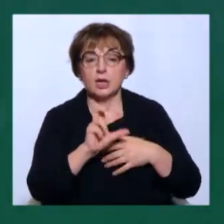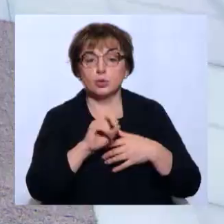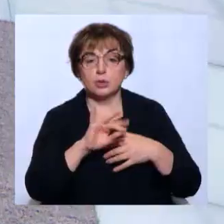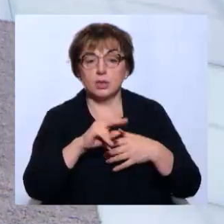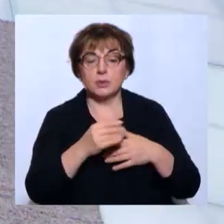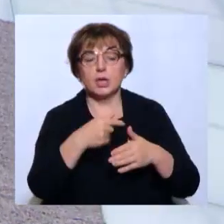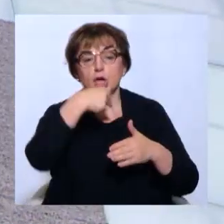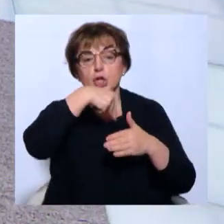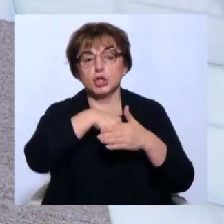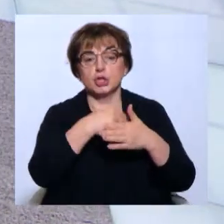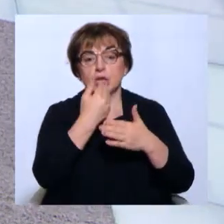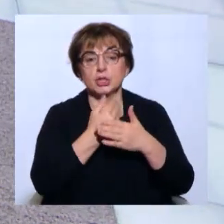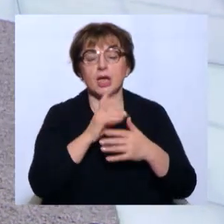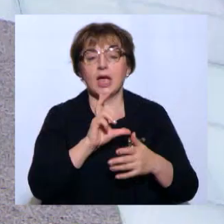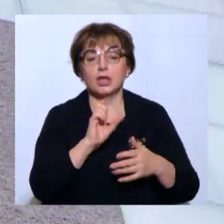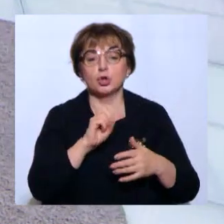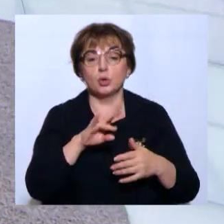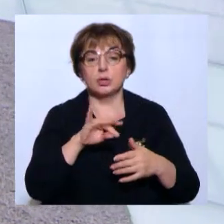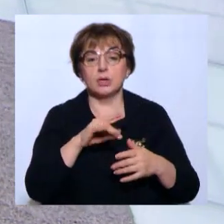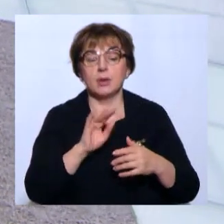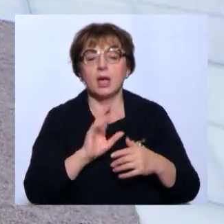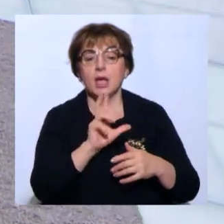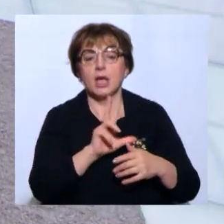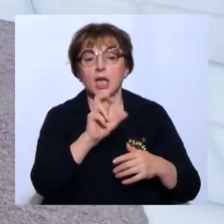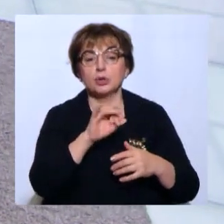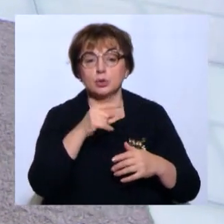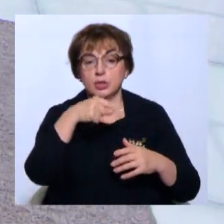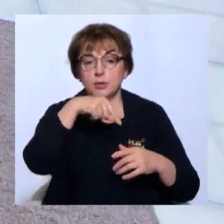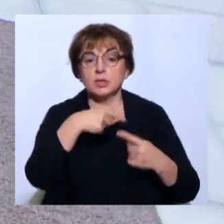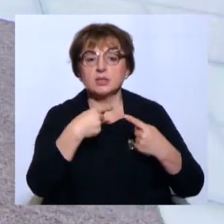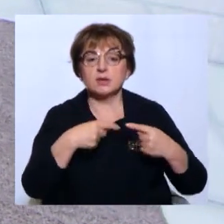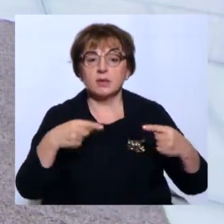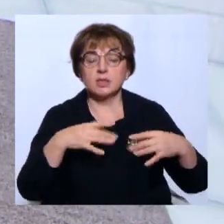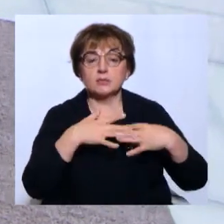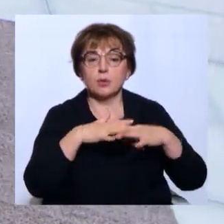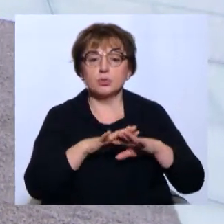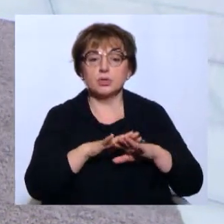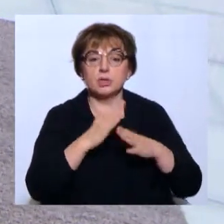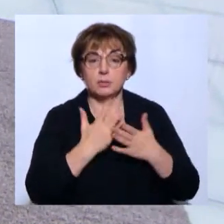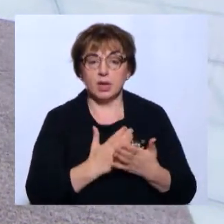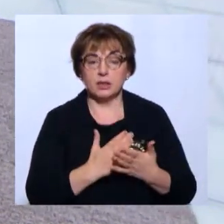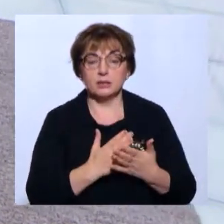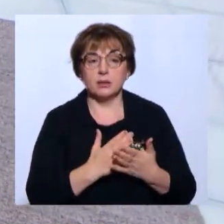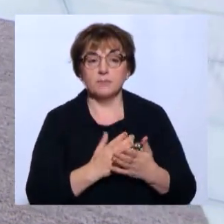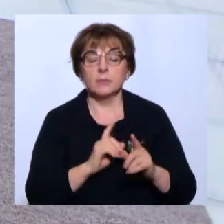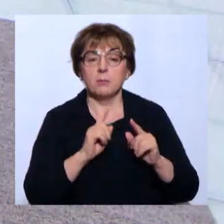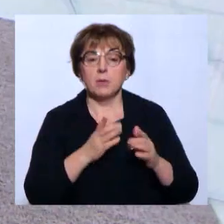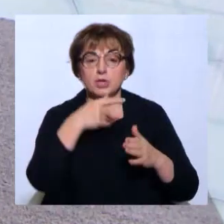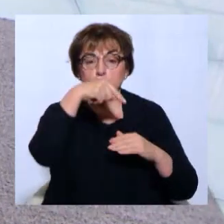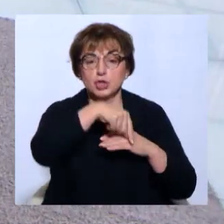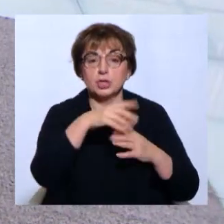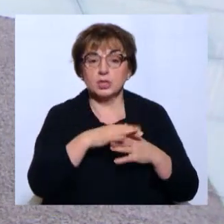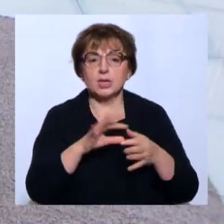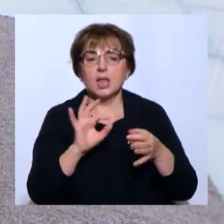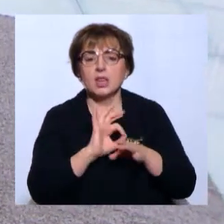ხოლო შიდა შრის ენტოდერმა. ექტოდერმაში სხვადასხვა სახის უჯრედებია განლაგებული. მათში არის